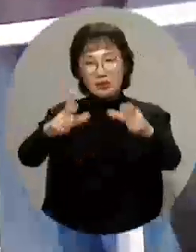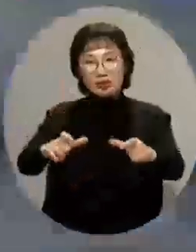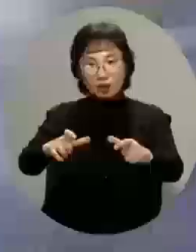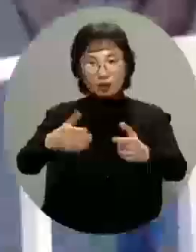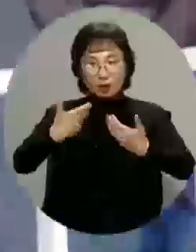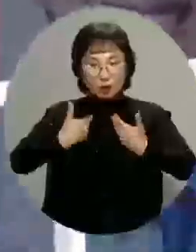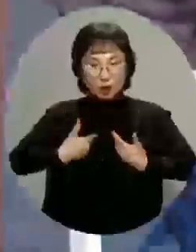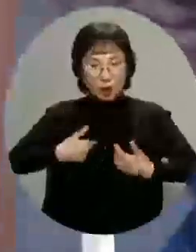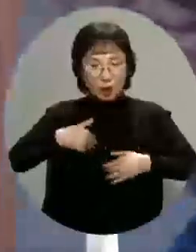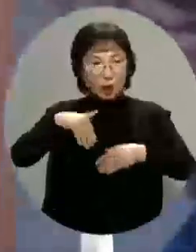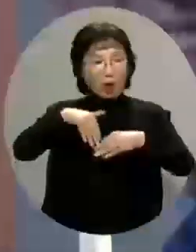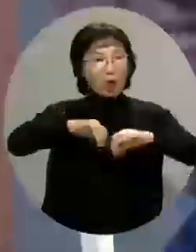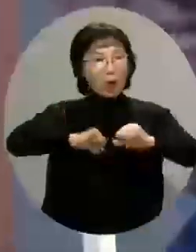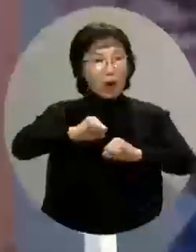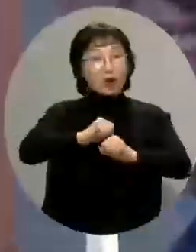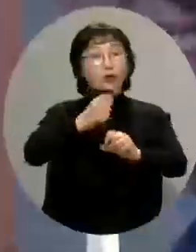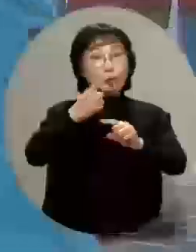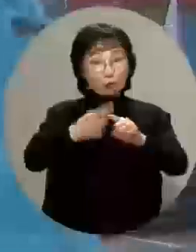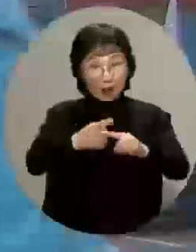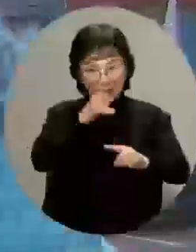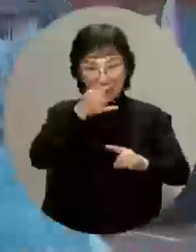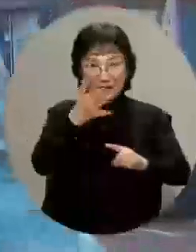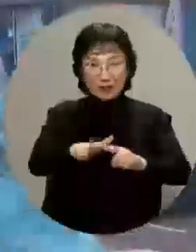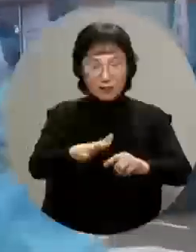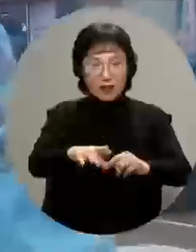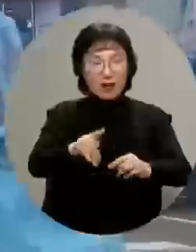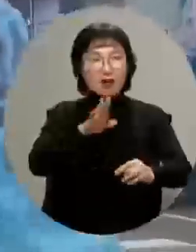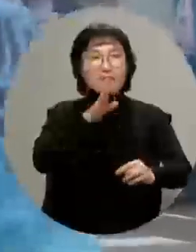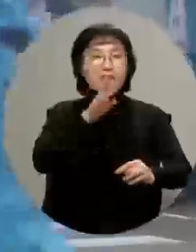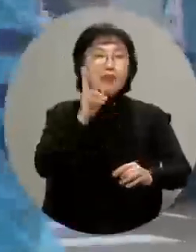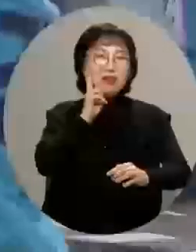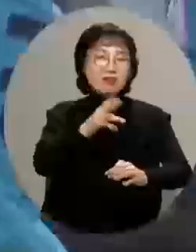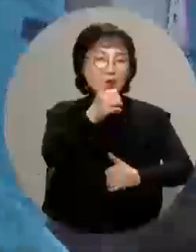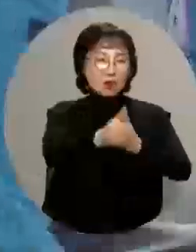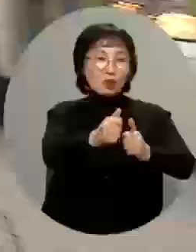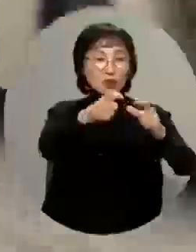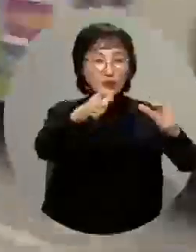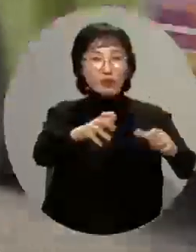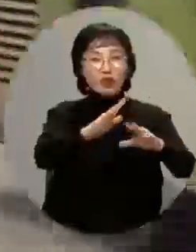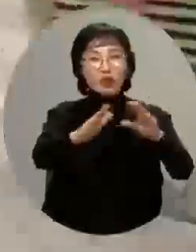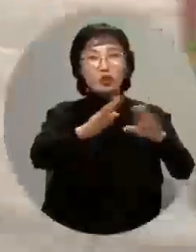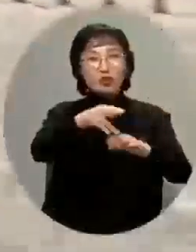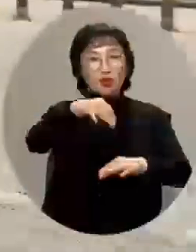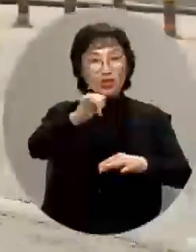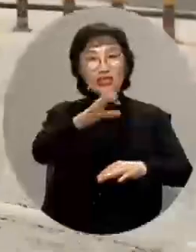조용한 선거전이 치러지는 것이 사실이지만 최대 격전지인 전주시의를 중심으로